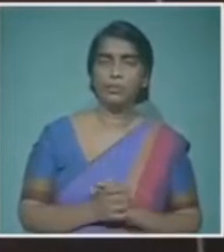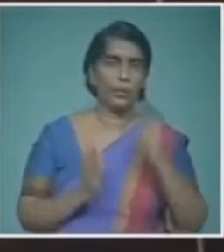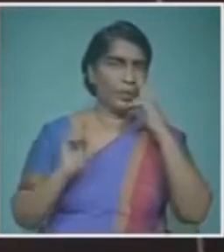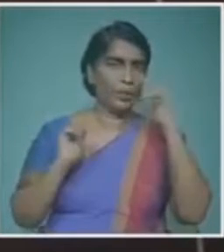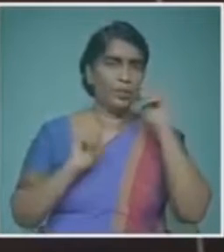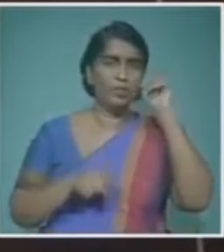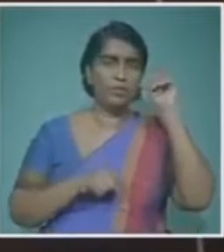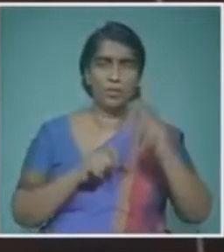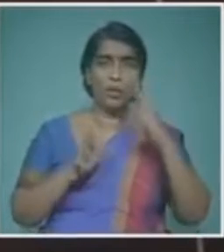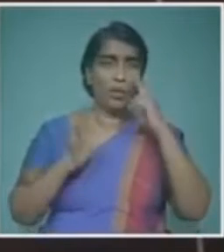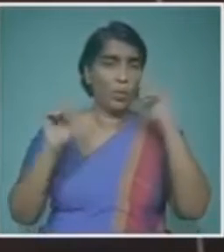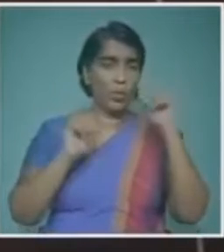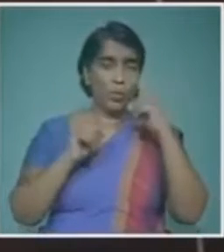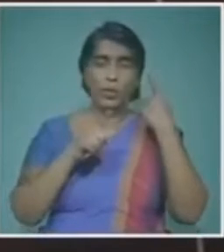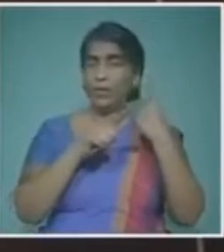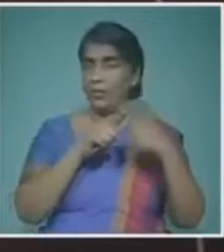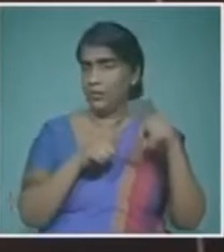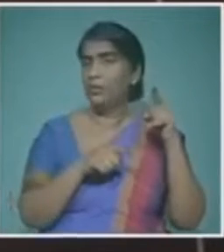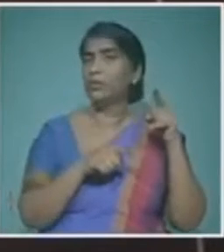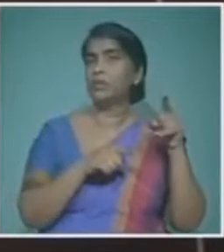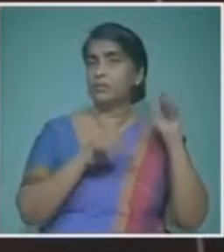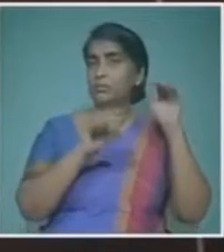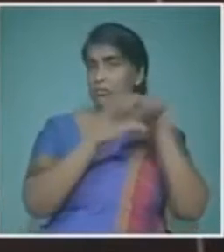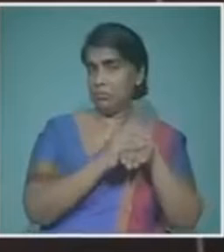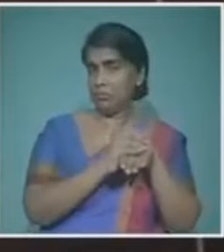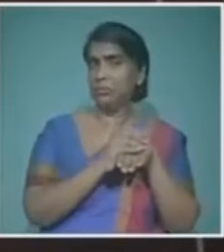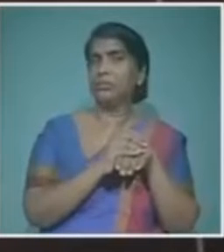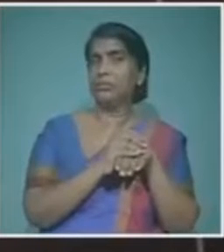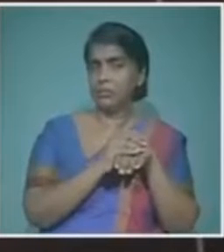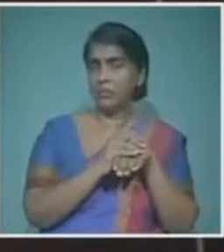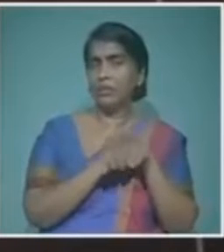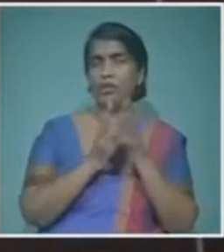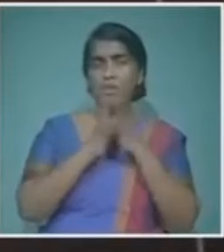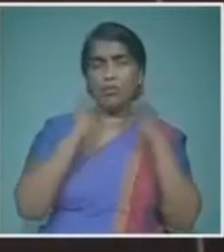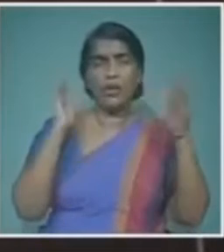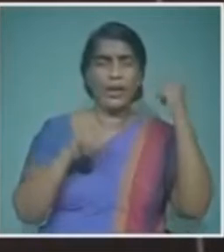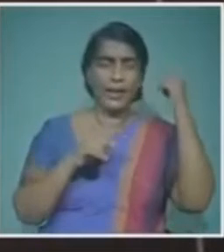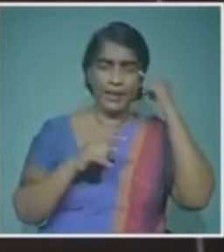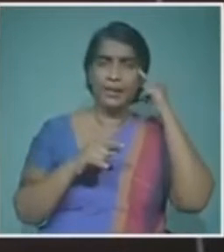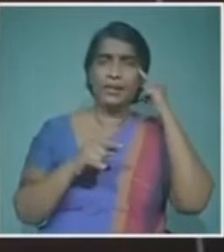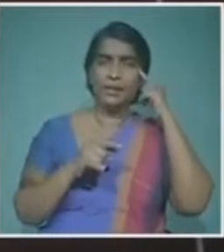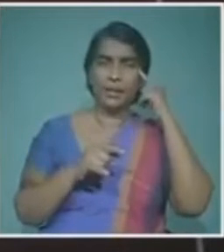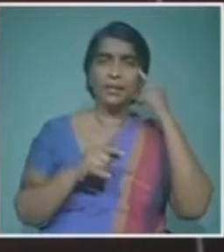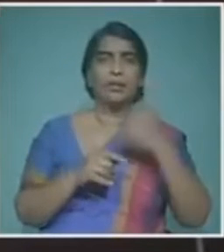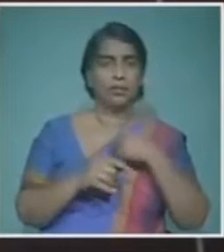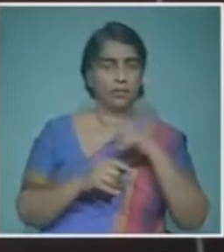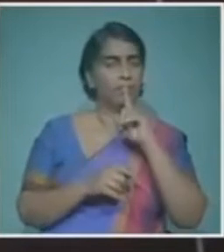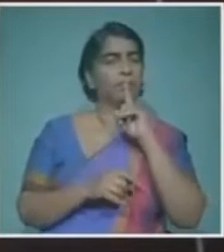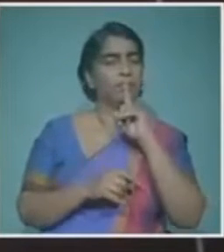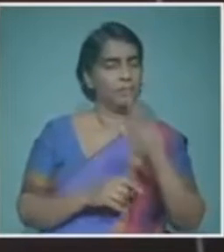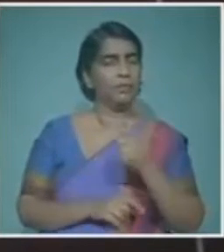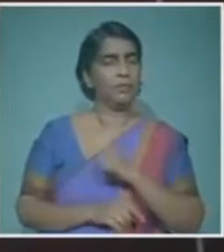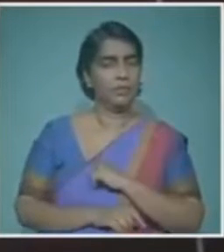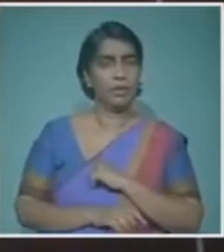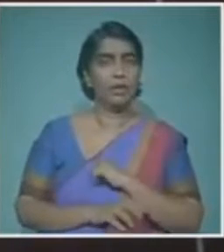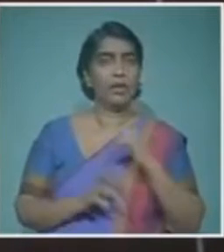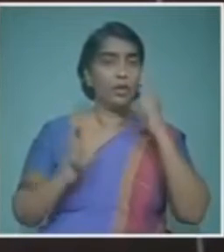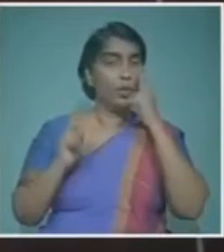மலைய மக்கள் நுரையீரல் மாவட்டத்தில் மட்டும்தான் கஷ்டப்படுறாங்கன்னு. நான் ஒரு விஷயம் தெளிவா சொல்ல விரும்புறேன். இந்த இடத்துல மலையக மக்களை பொறுத்த